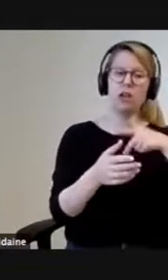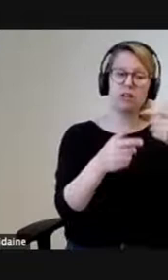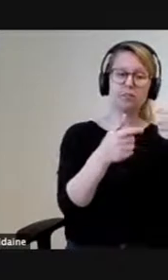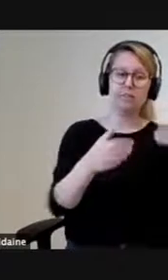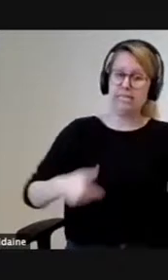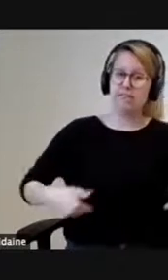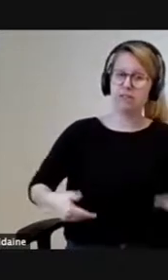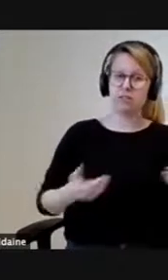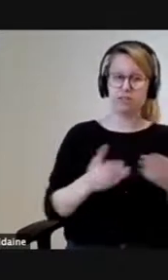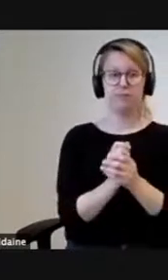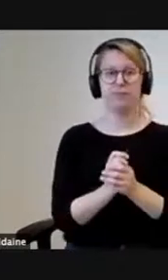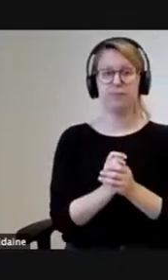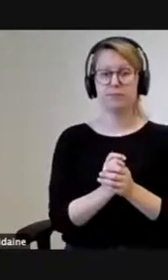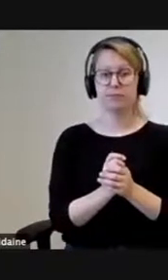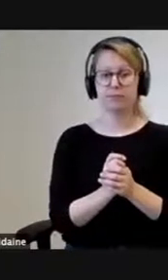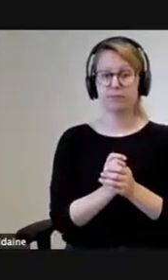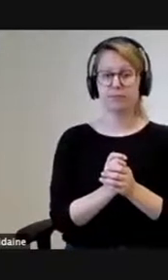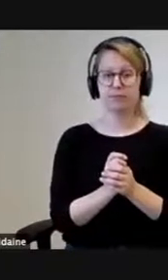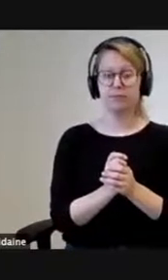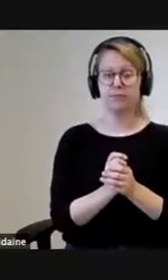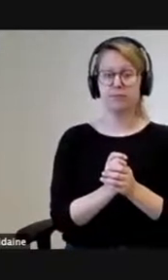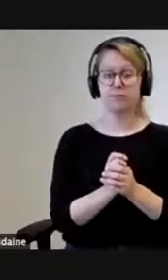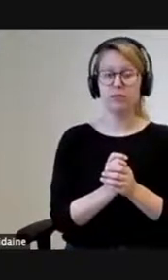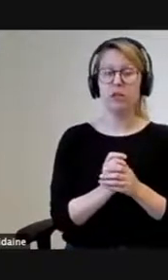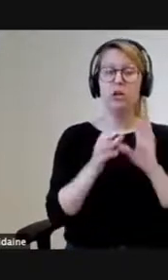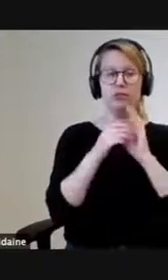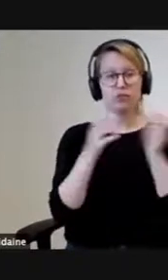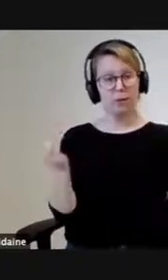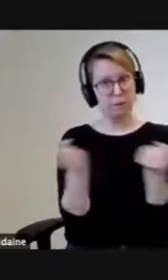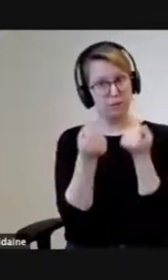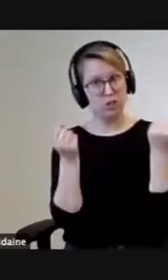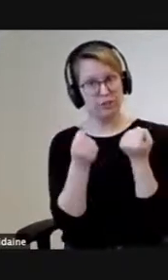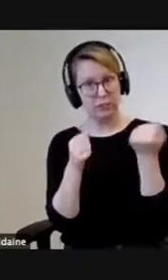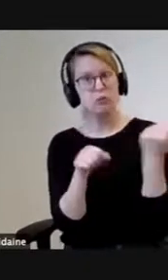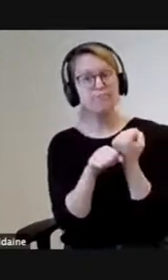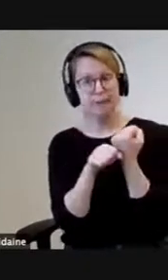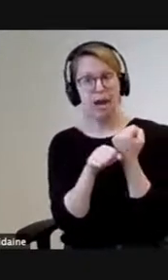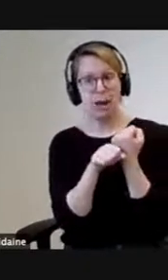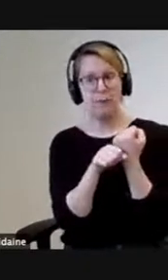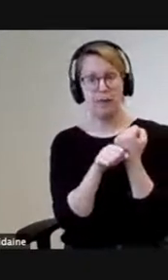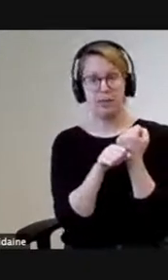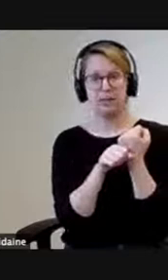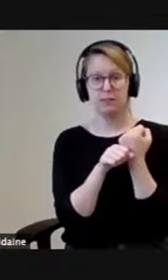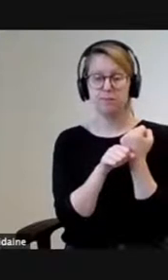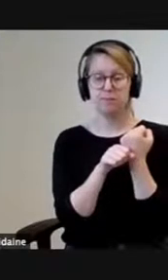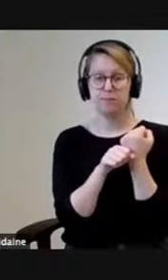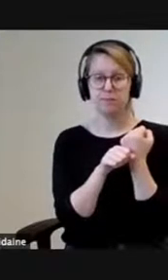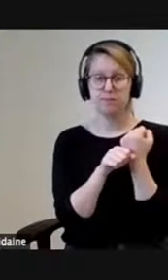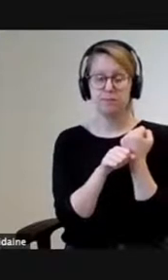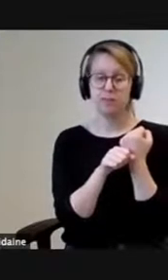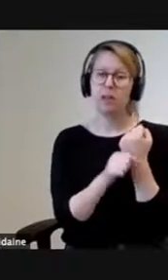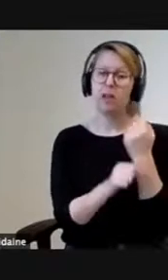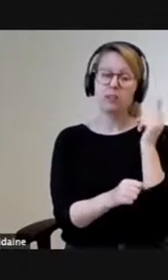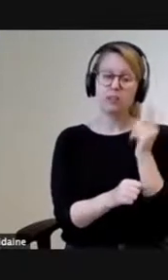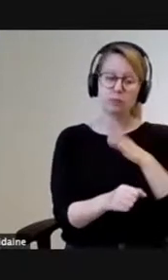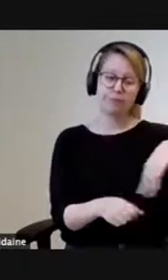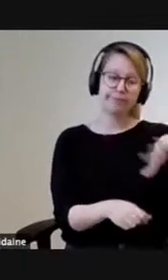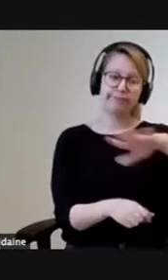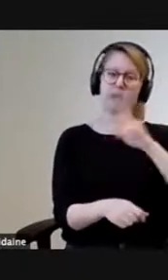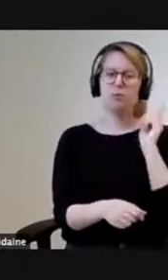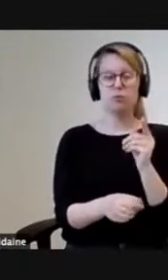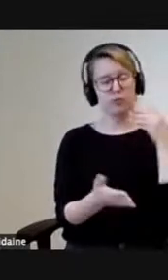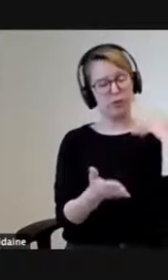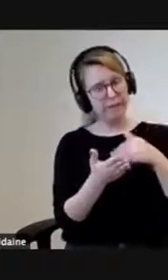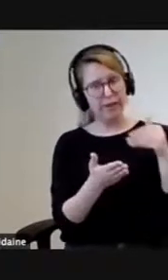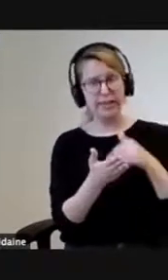En matière d'emploi, c'est un domaine pour lequel on voulait avancer davantage que dans la précédente